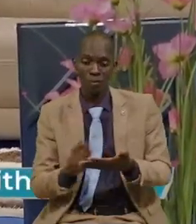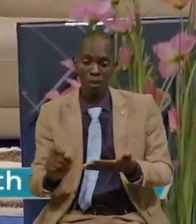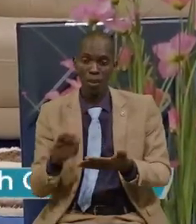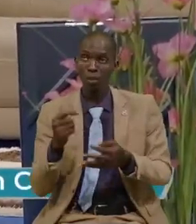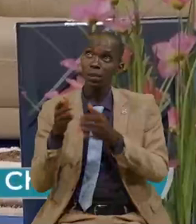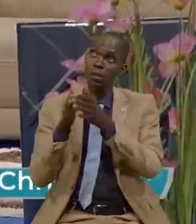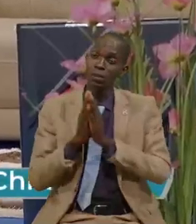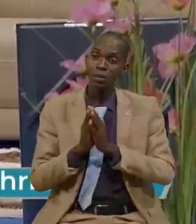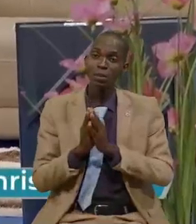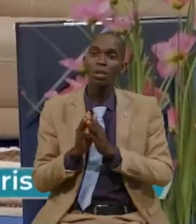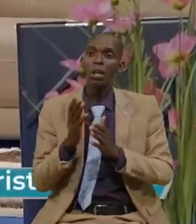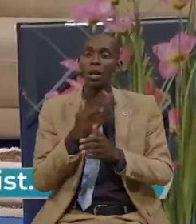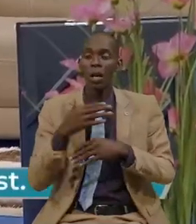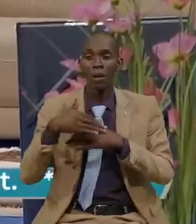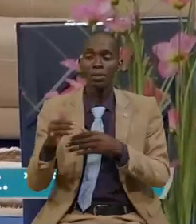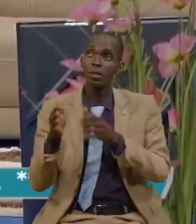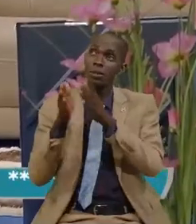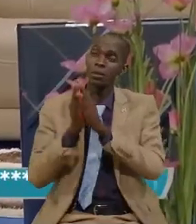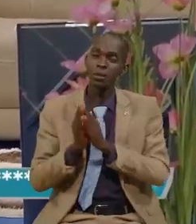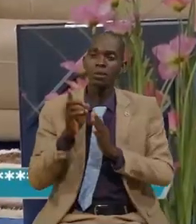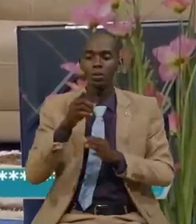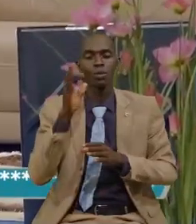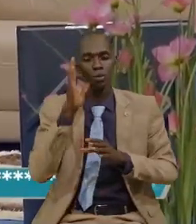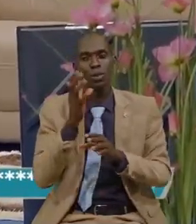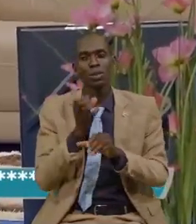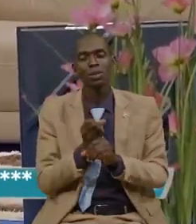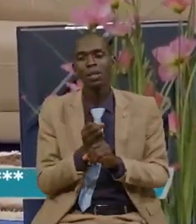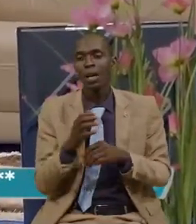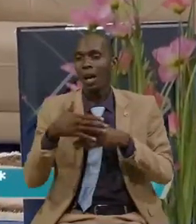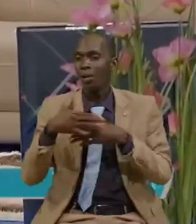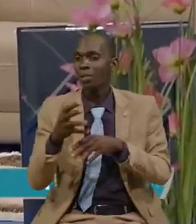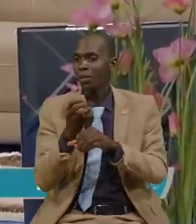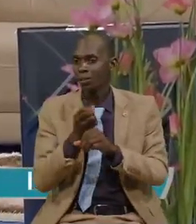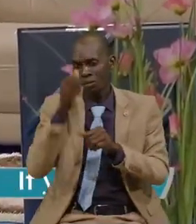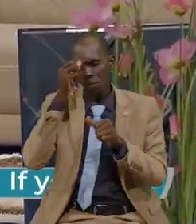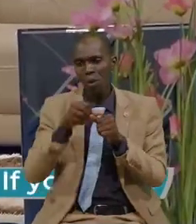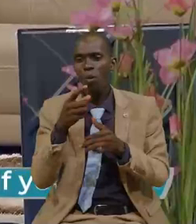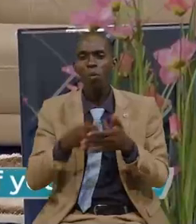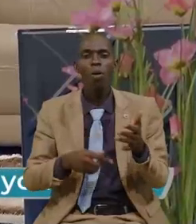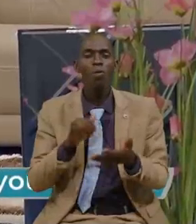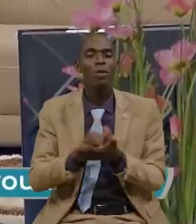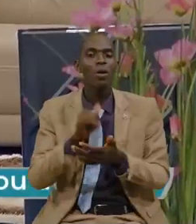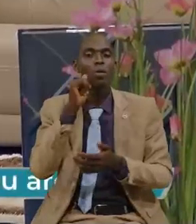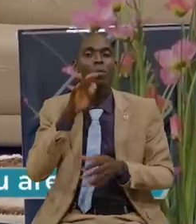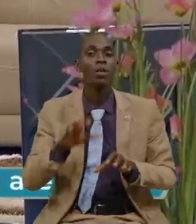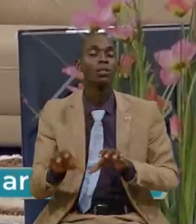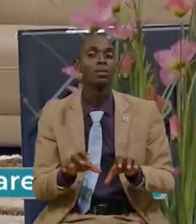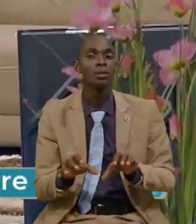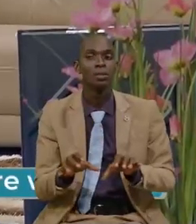Après la requête, nous allons recevoir. Après avoir reçu comme ce que la femme a fait,